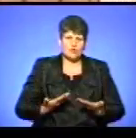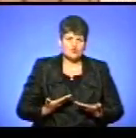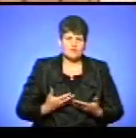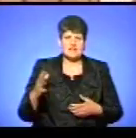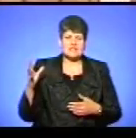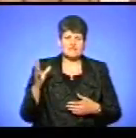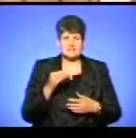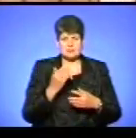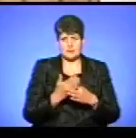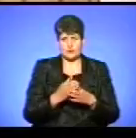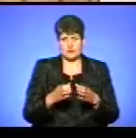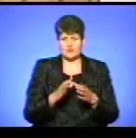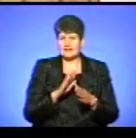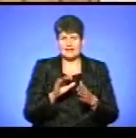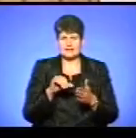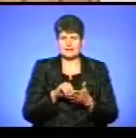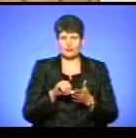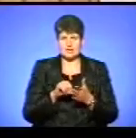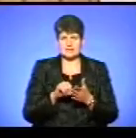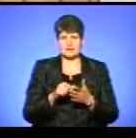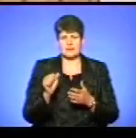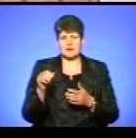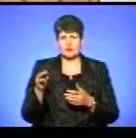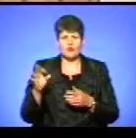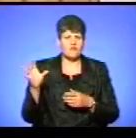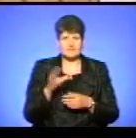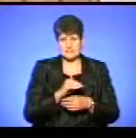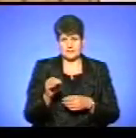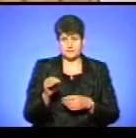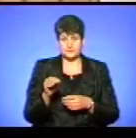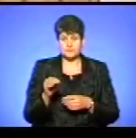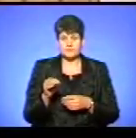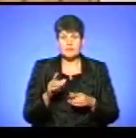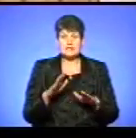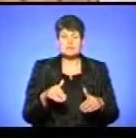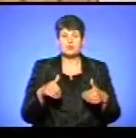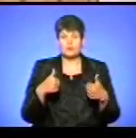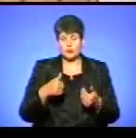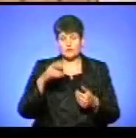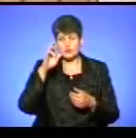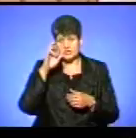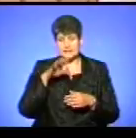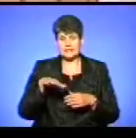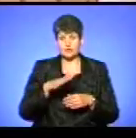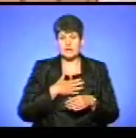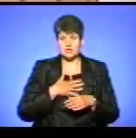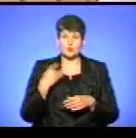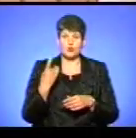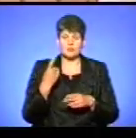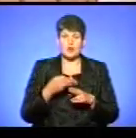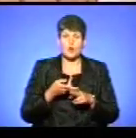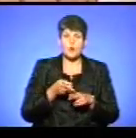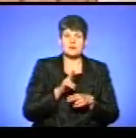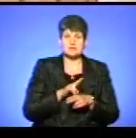всіх пільгових категорій, не тільки учасників бойових дій чи учасників АТО, а всіх. От. І, власне, запропоновано державою на території нашої області компенсація